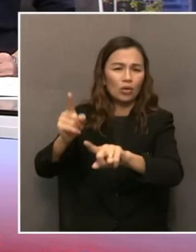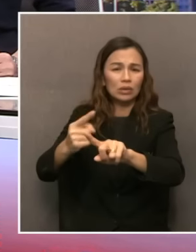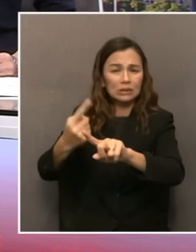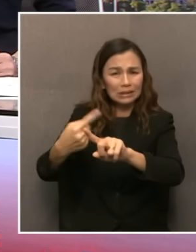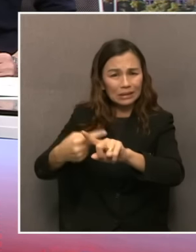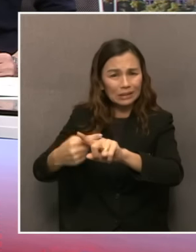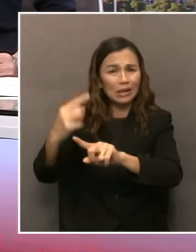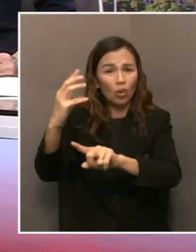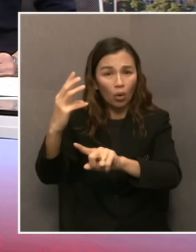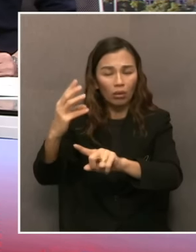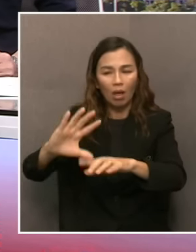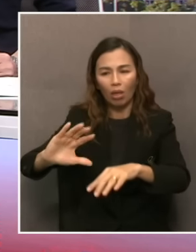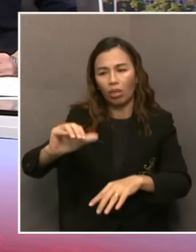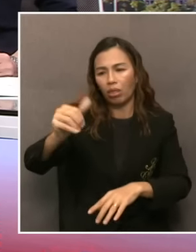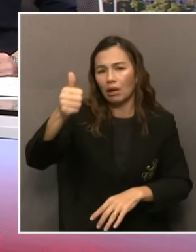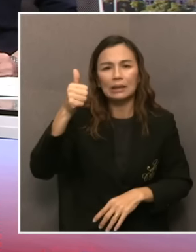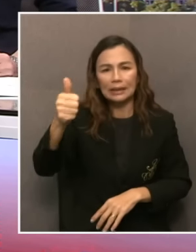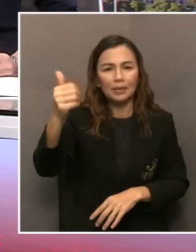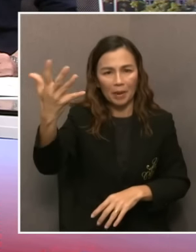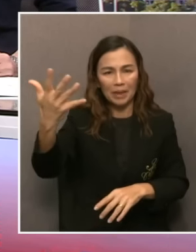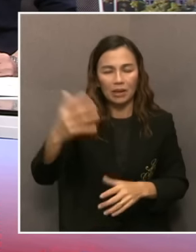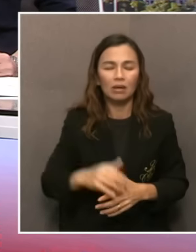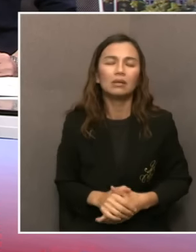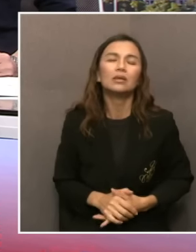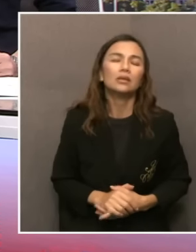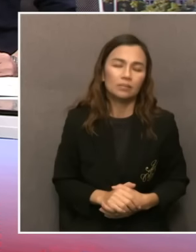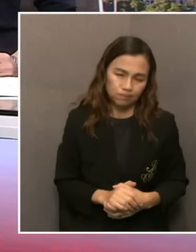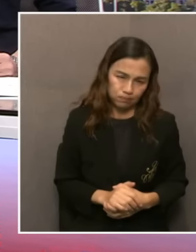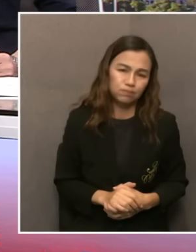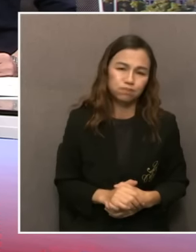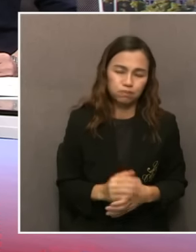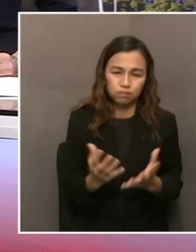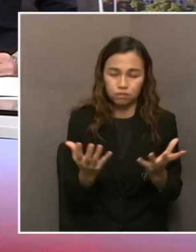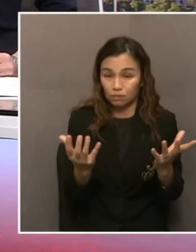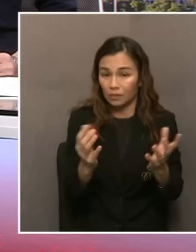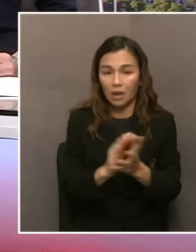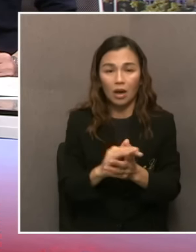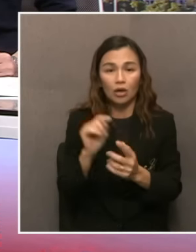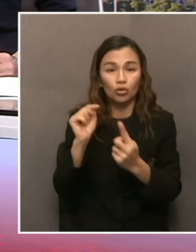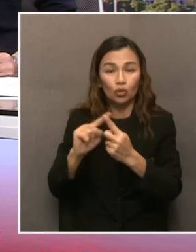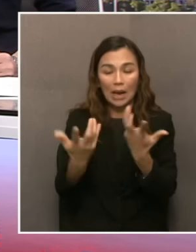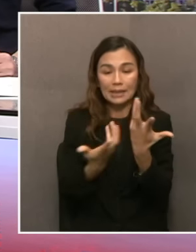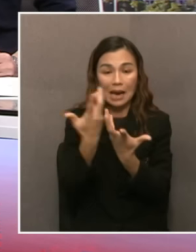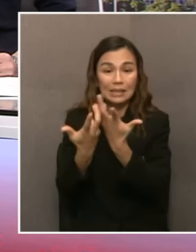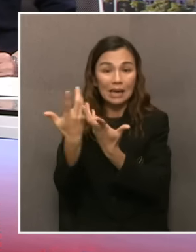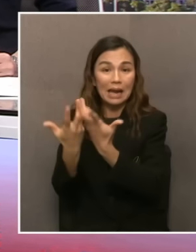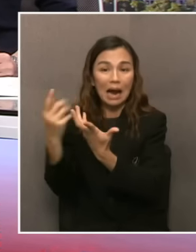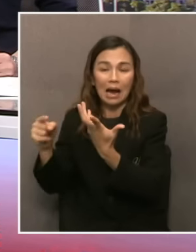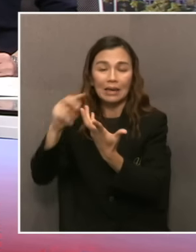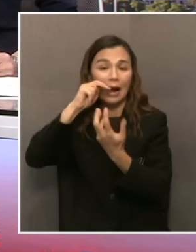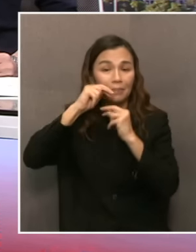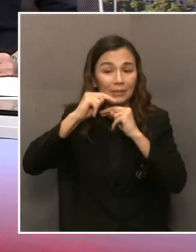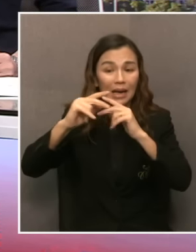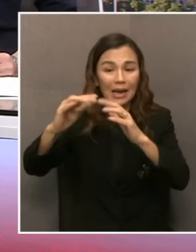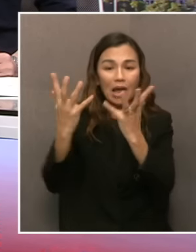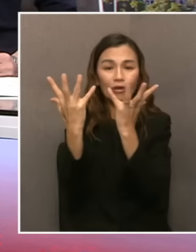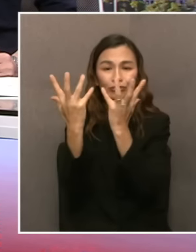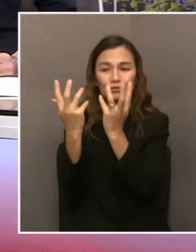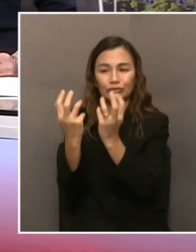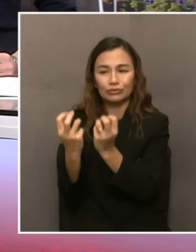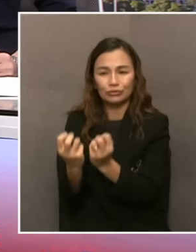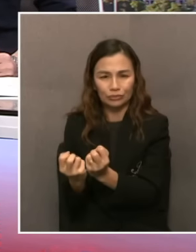อนนี้เนี่ยก็ยังไม่สามารถกลับคืนได้ไม่สามารถฟื้นฟูได้รวมถึงการตายของหญ้าทะเลที่ตายเป็นจำนวนมากจนทำให้เกิด